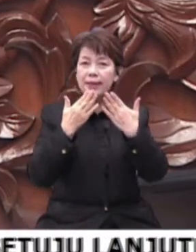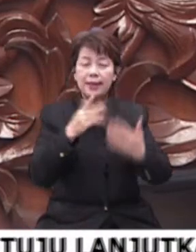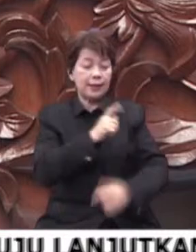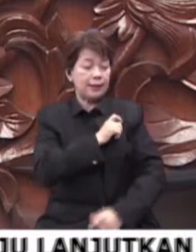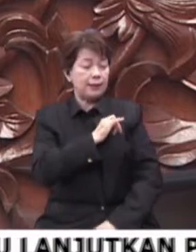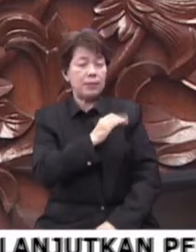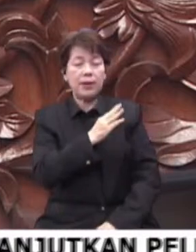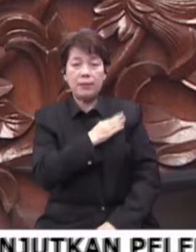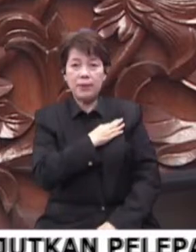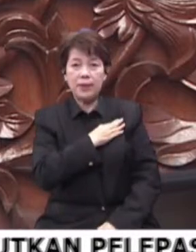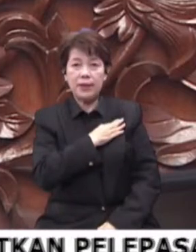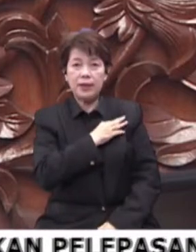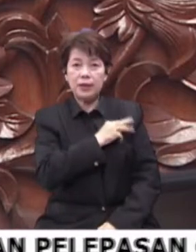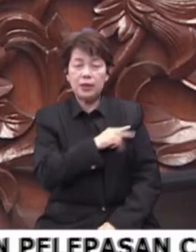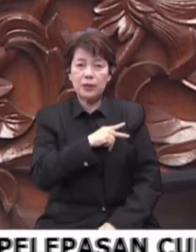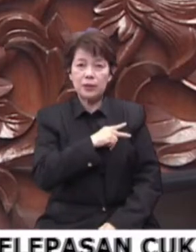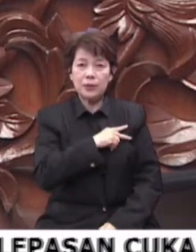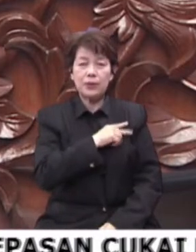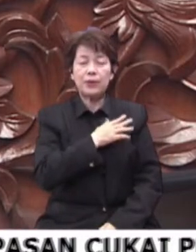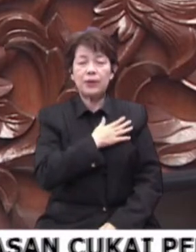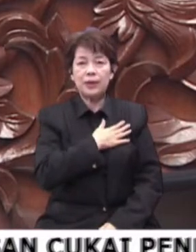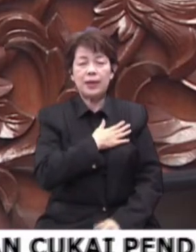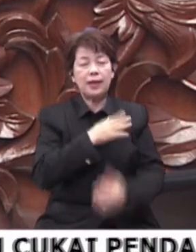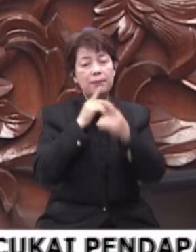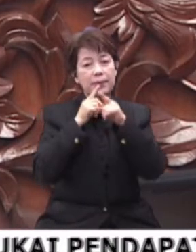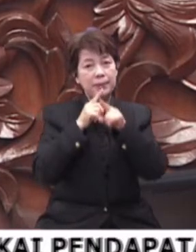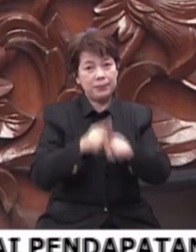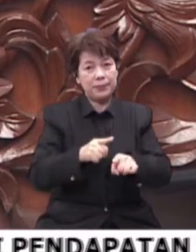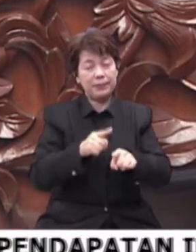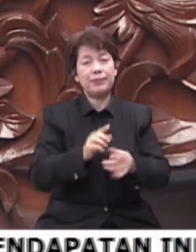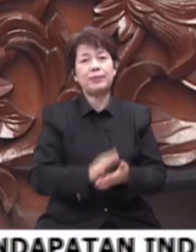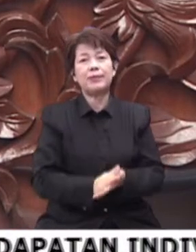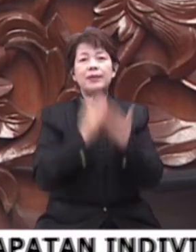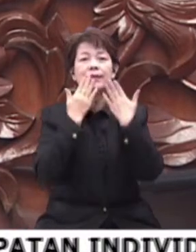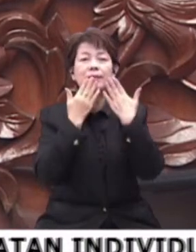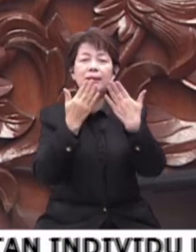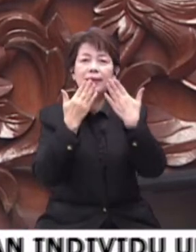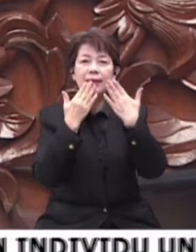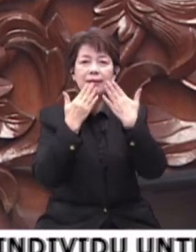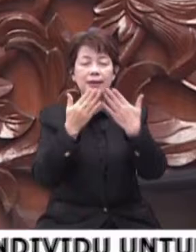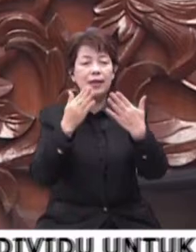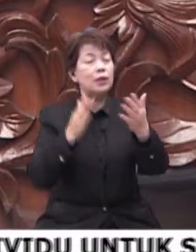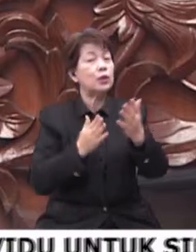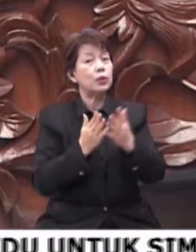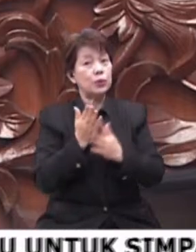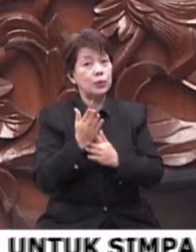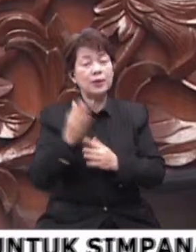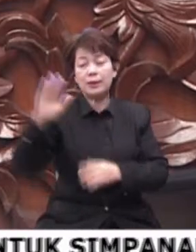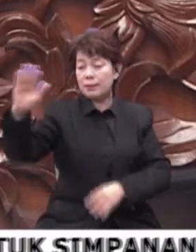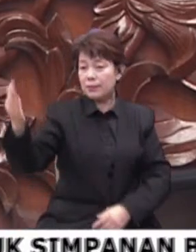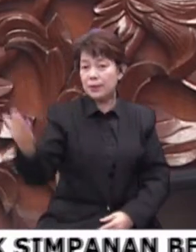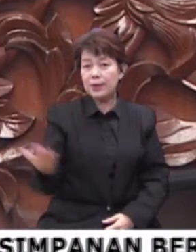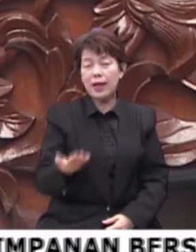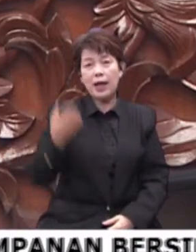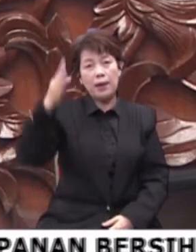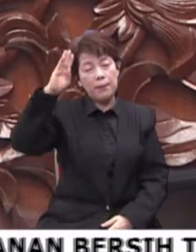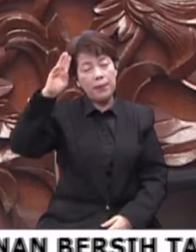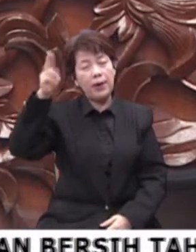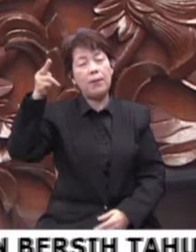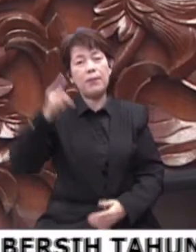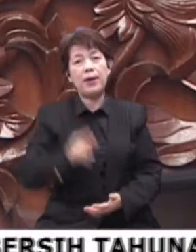dalam negeri di atas jawaban yang telah diberikan Seterusnya saya menjemputnya broman